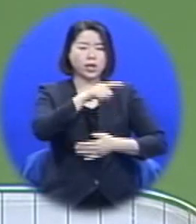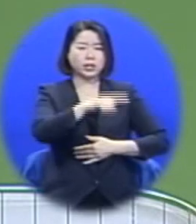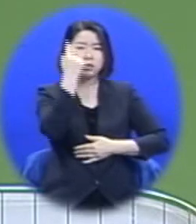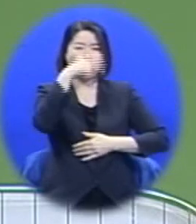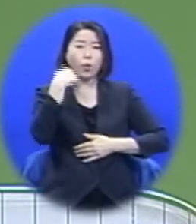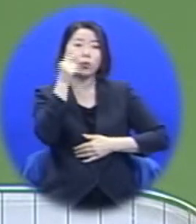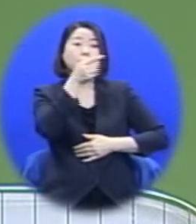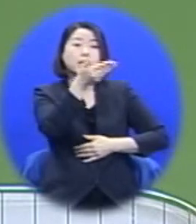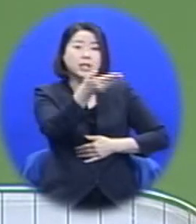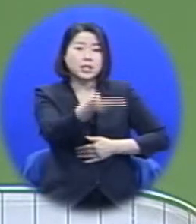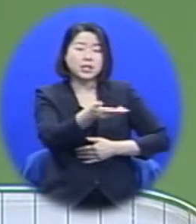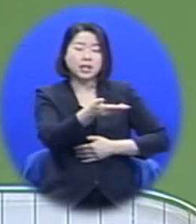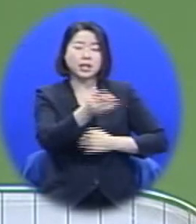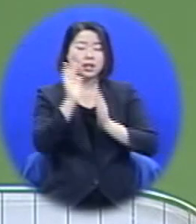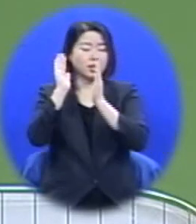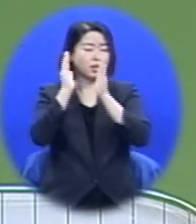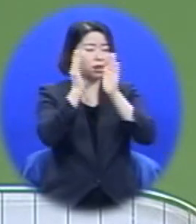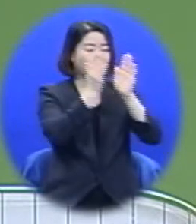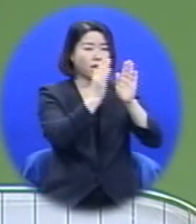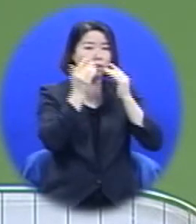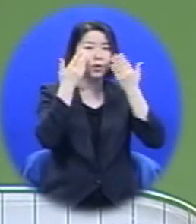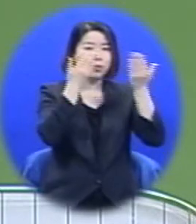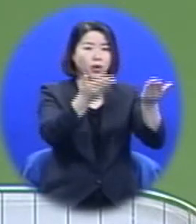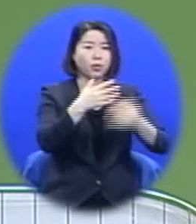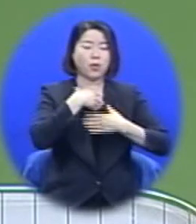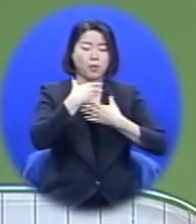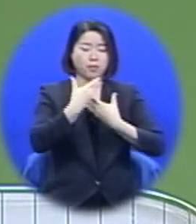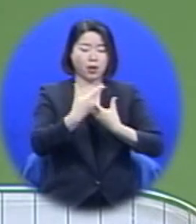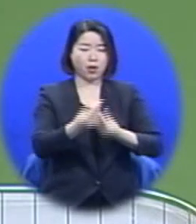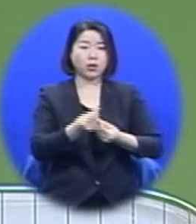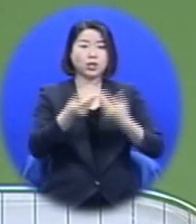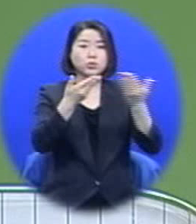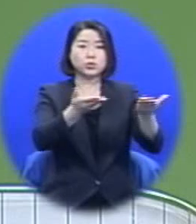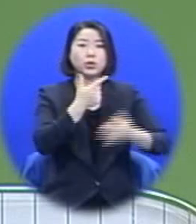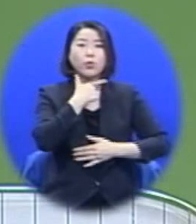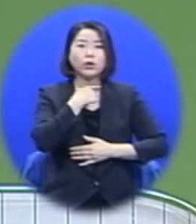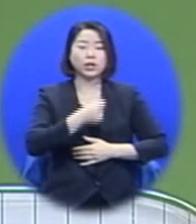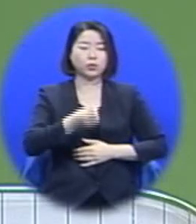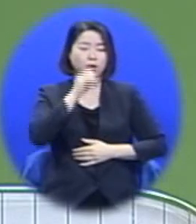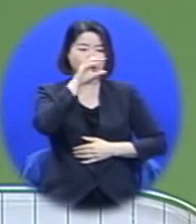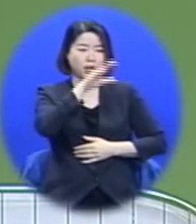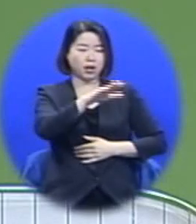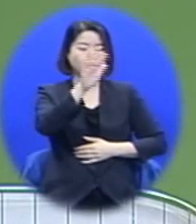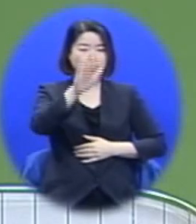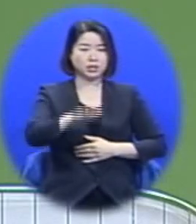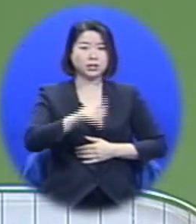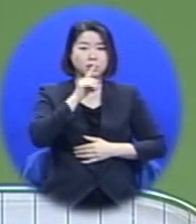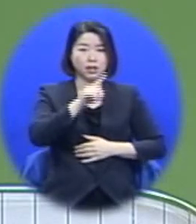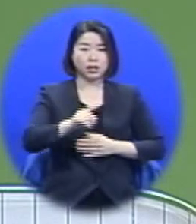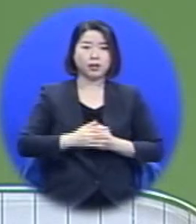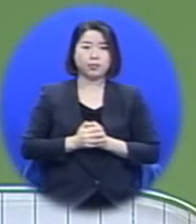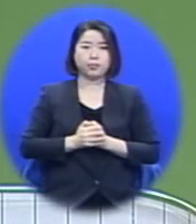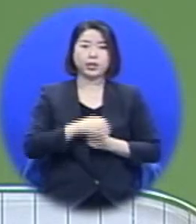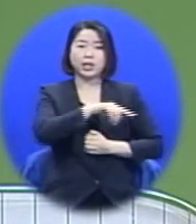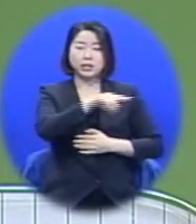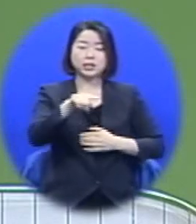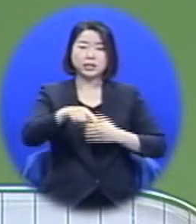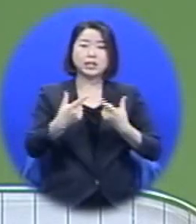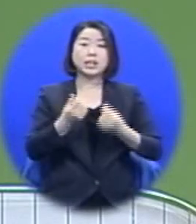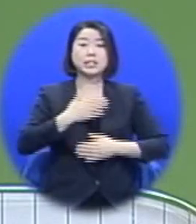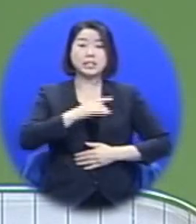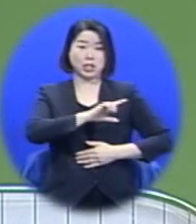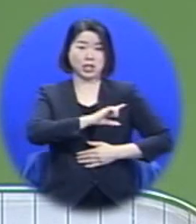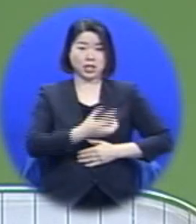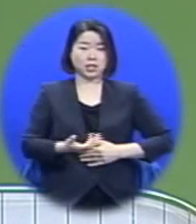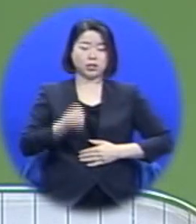드사 평강 주시기를 원하노라 할지니라 하라 그들은 이같이 내 이름으로 이스라엘 자손에게